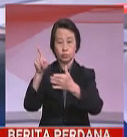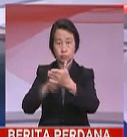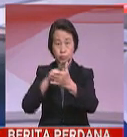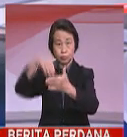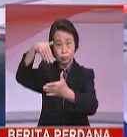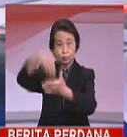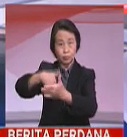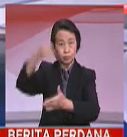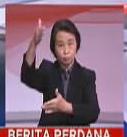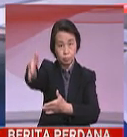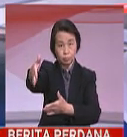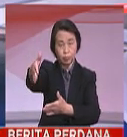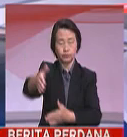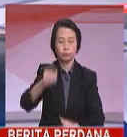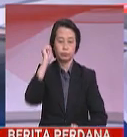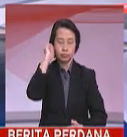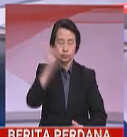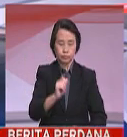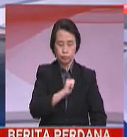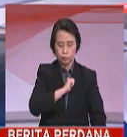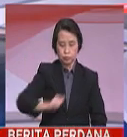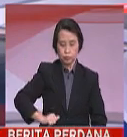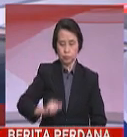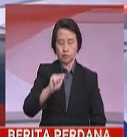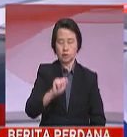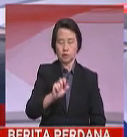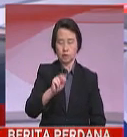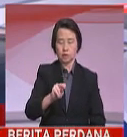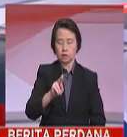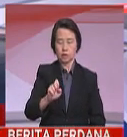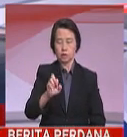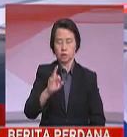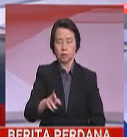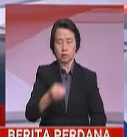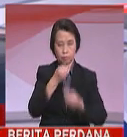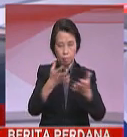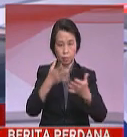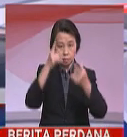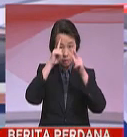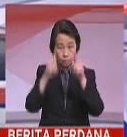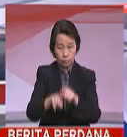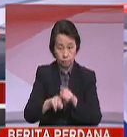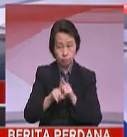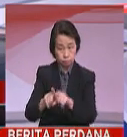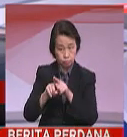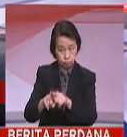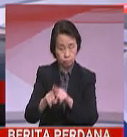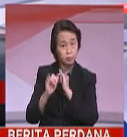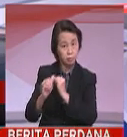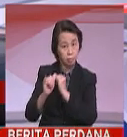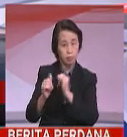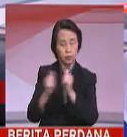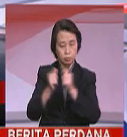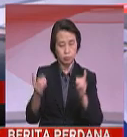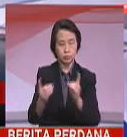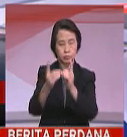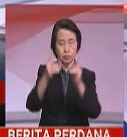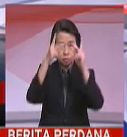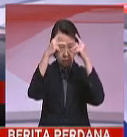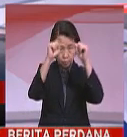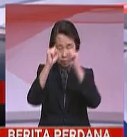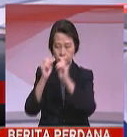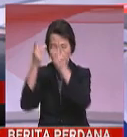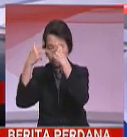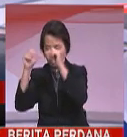umum akan datang. Setiausaha Agung BN Tan Sri Anwar Musa memaklumkan persetujuan itu dicapai semasa pertemuan presiden-presiden